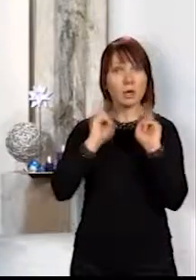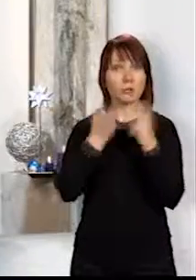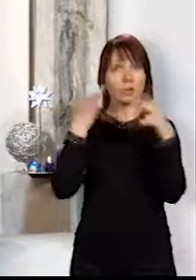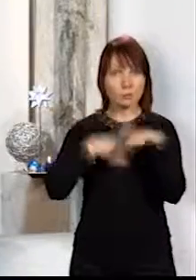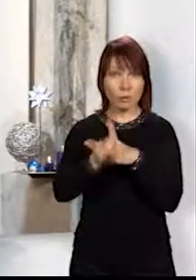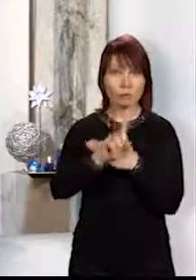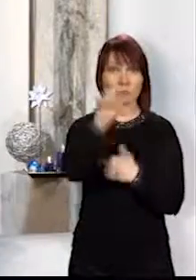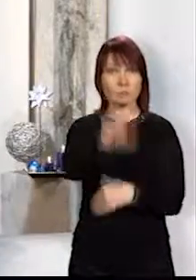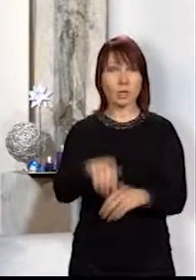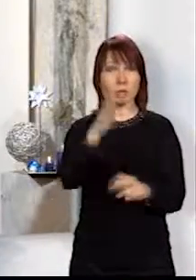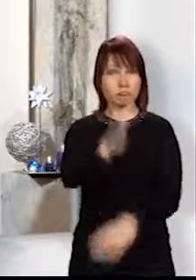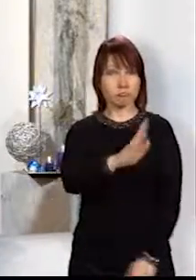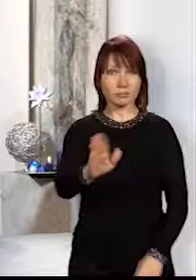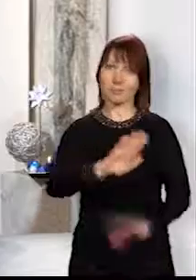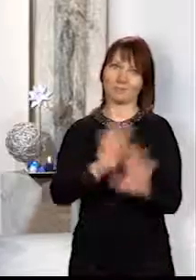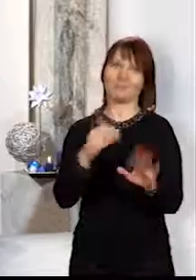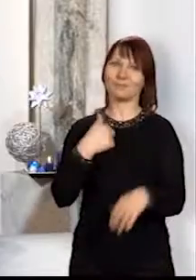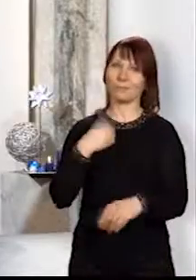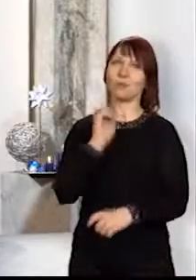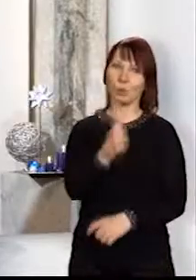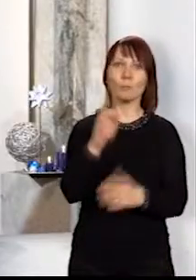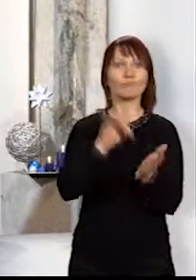richte, sondern dass ich die Welt rette.